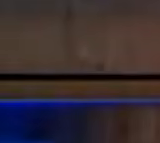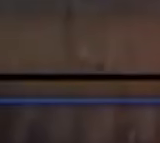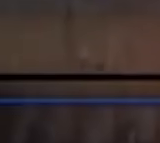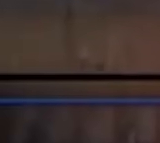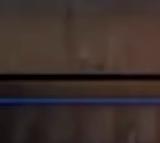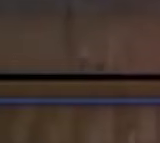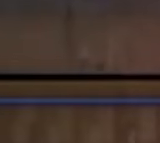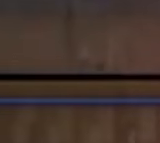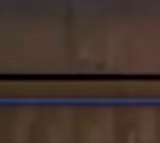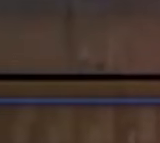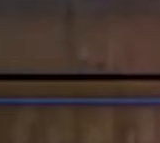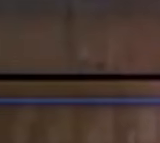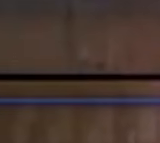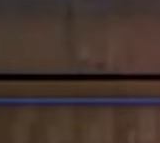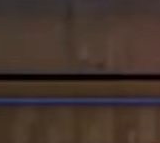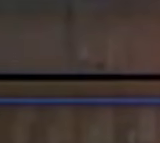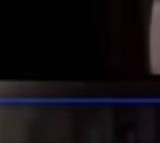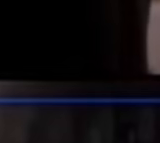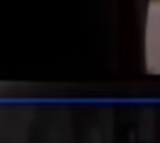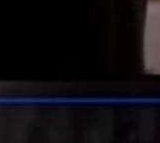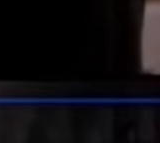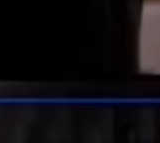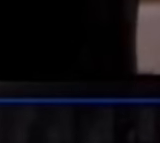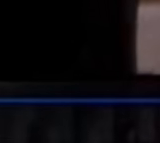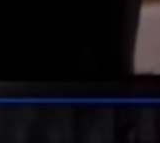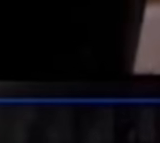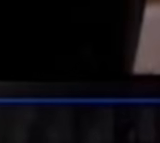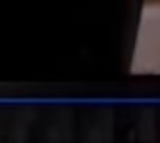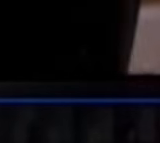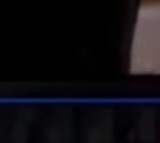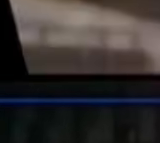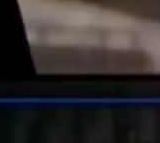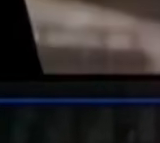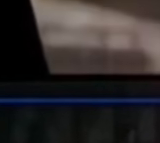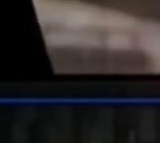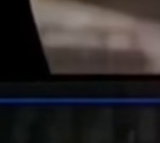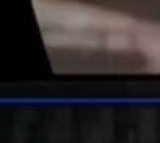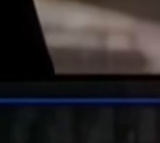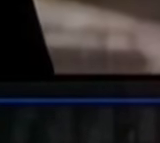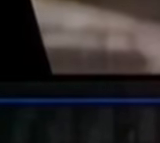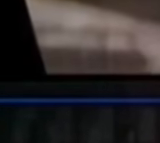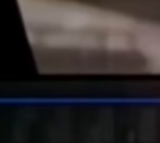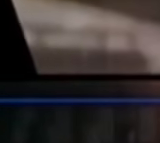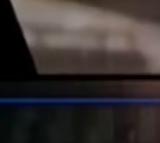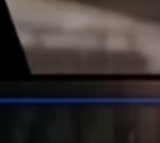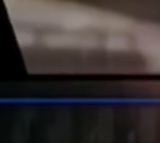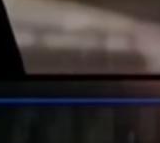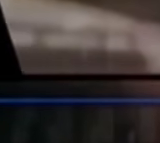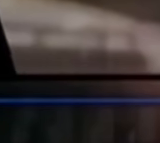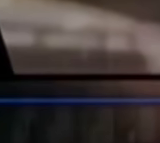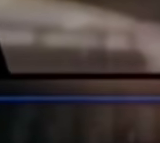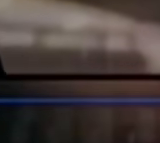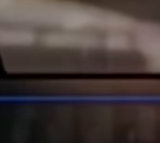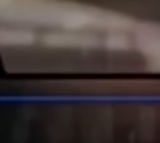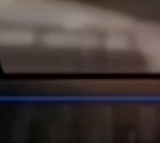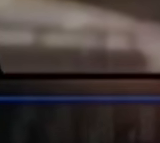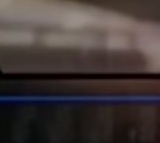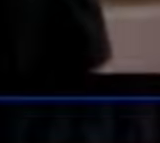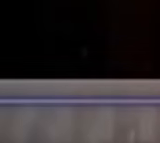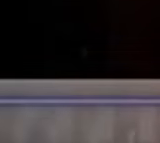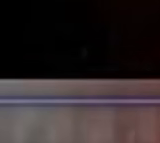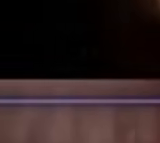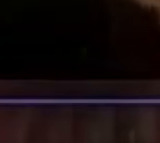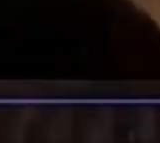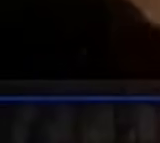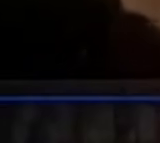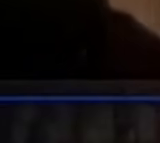At sa Showbiz Tonight, mag-ex na sina Joshua Garcia at Julia Barreto magtatambal muli sa isang pelikula.